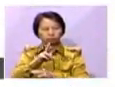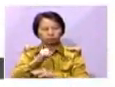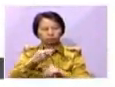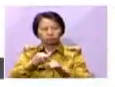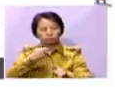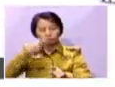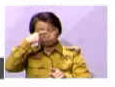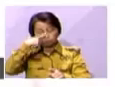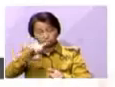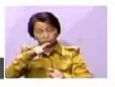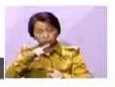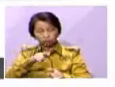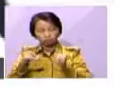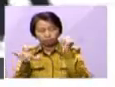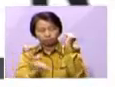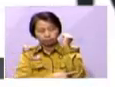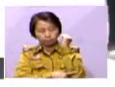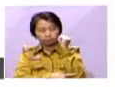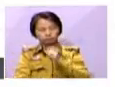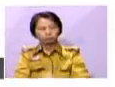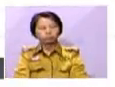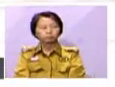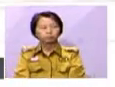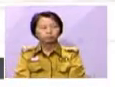dari Thailand dikenakan penalti.